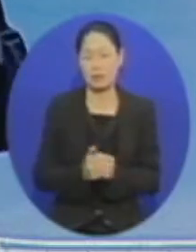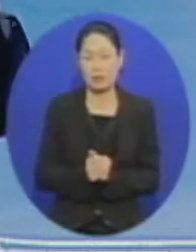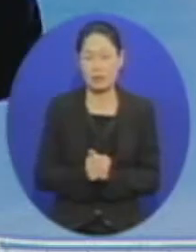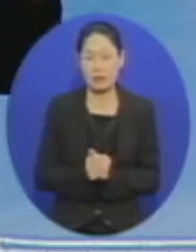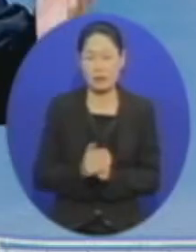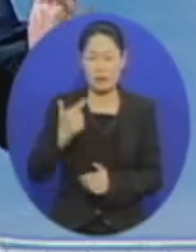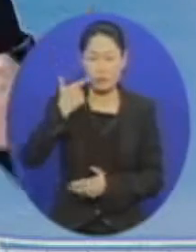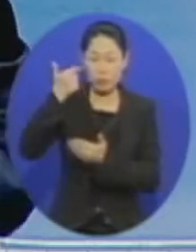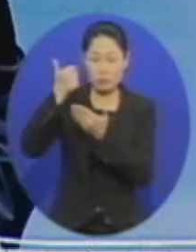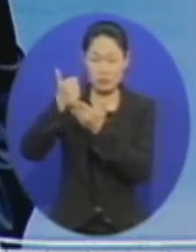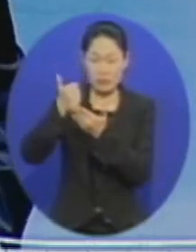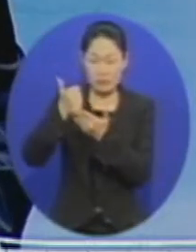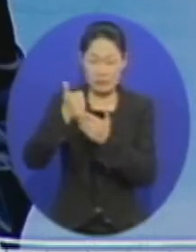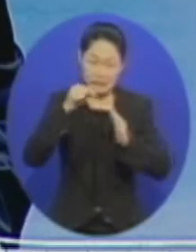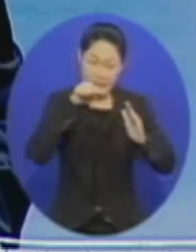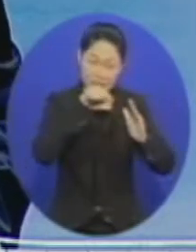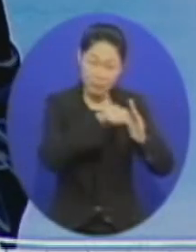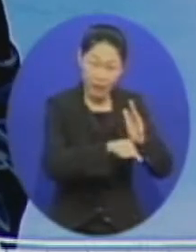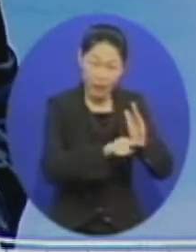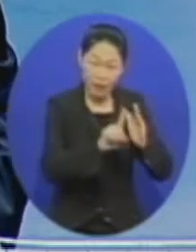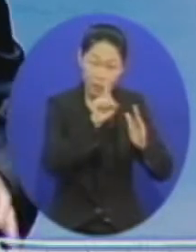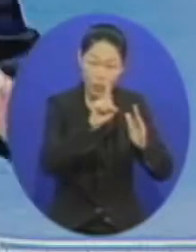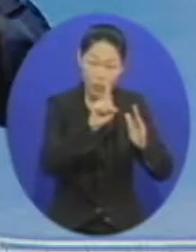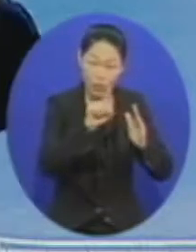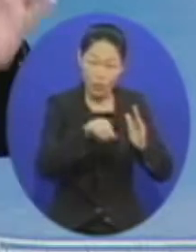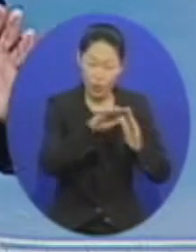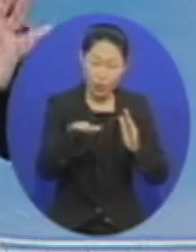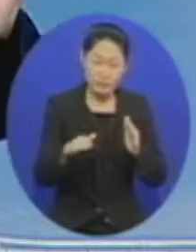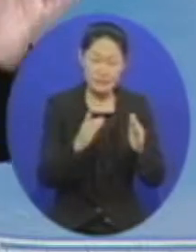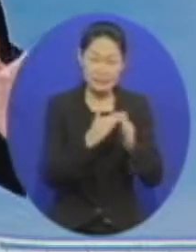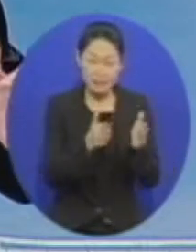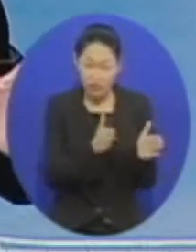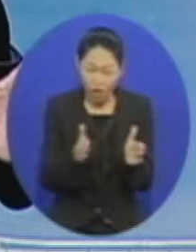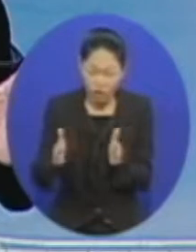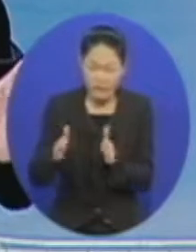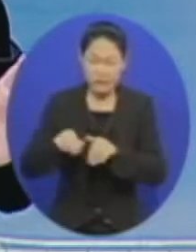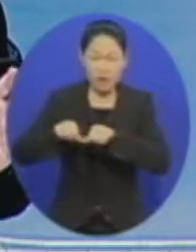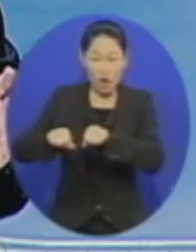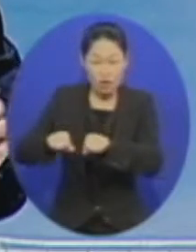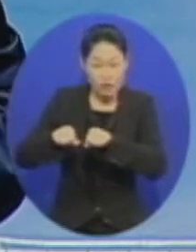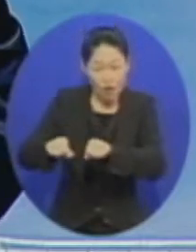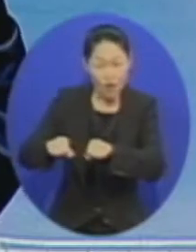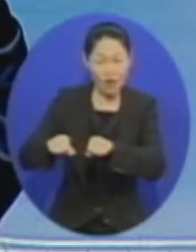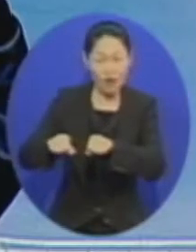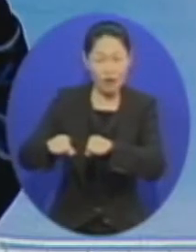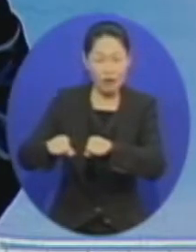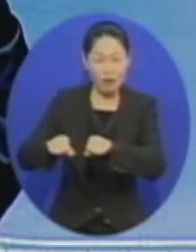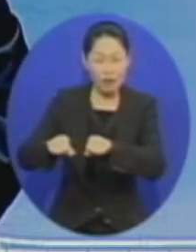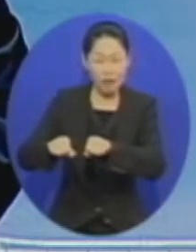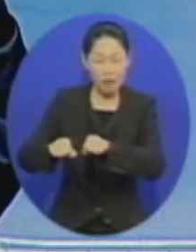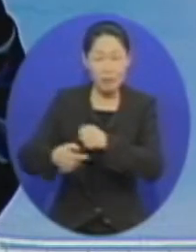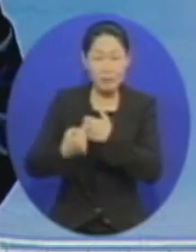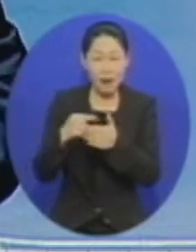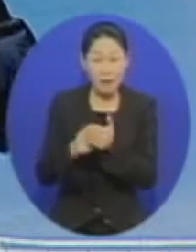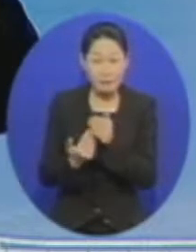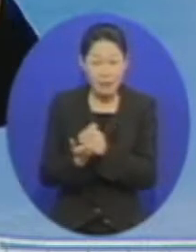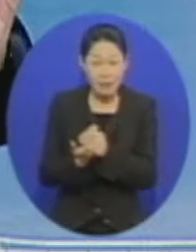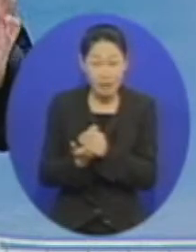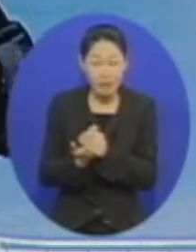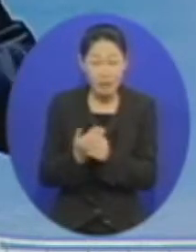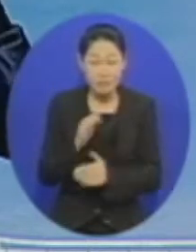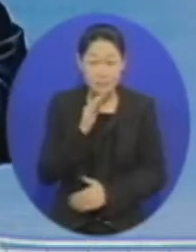목사가 심방을 한번 와도 여러분이 집안을 정리하고 청소하고 그렇게 할 마음이 생기는데